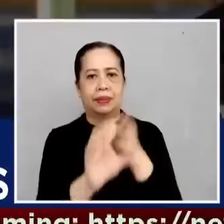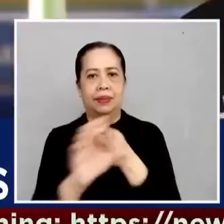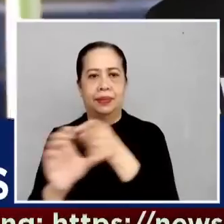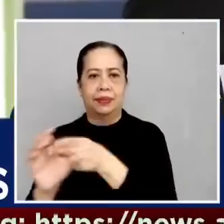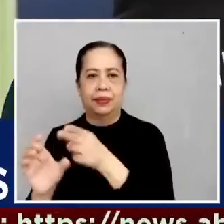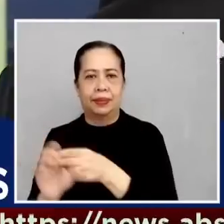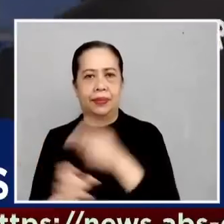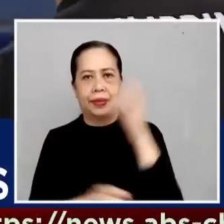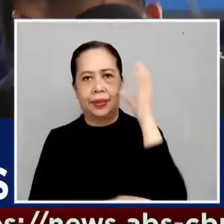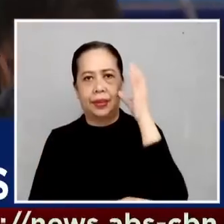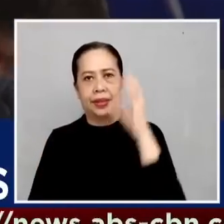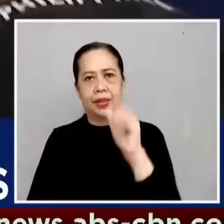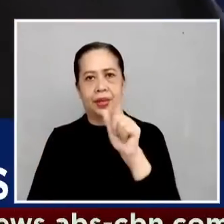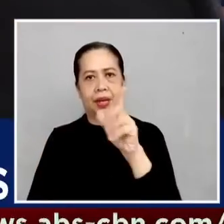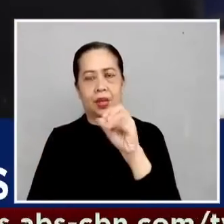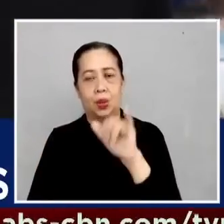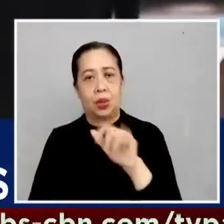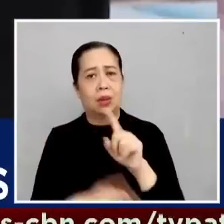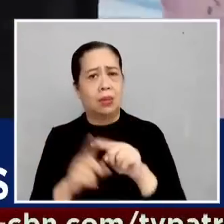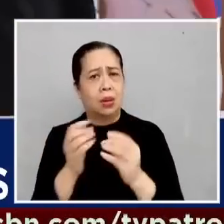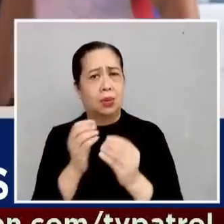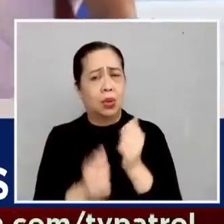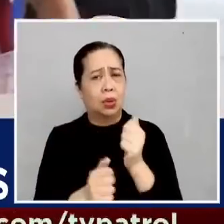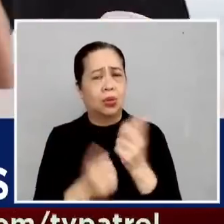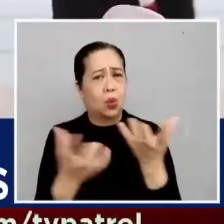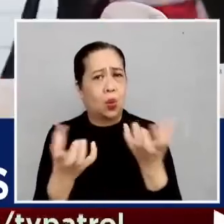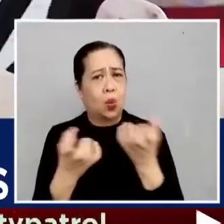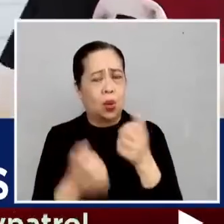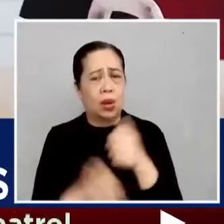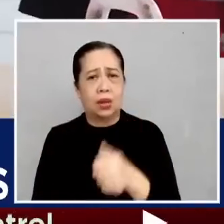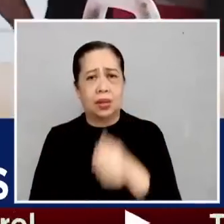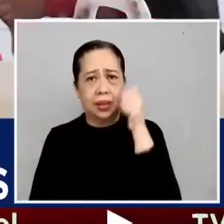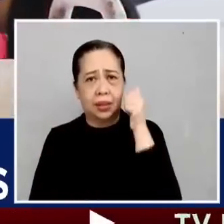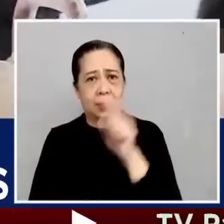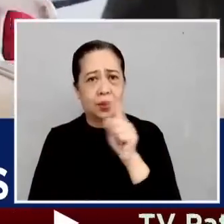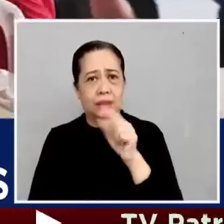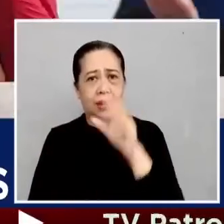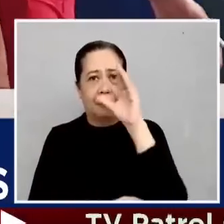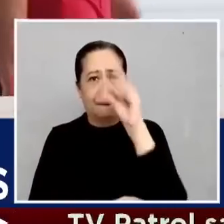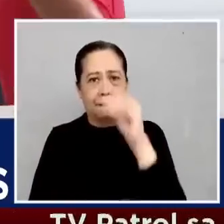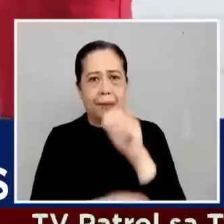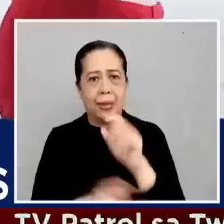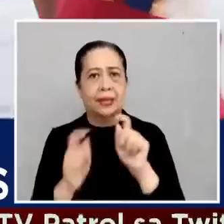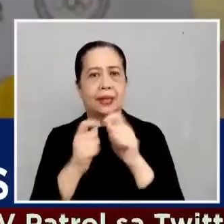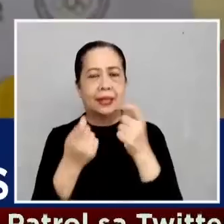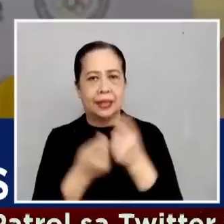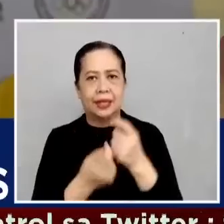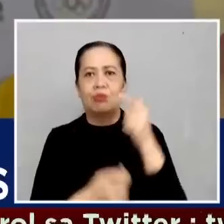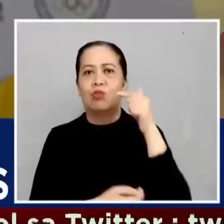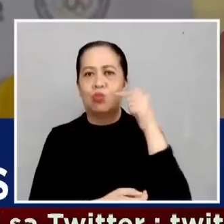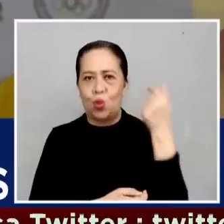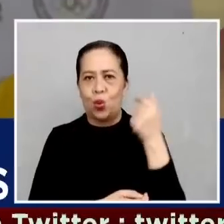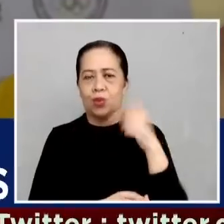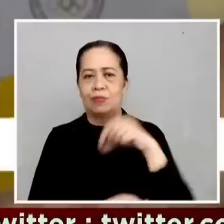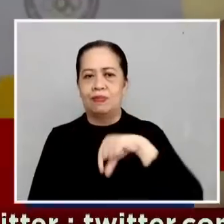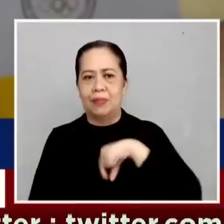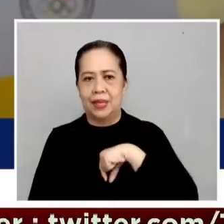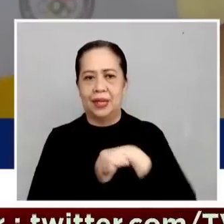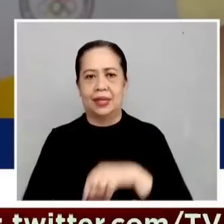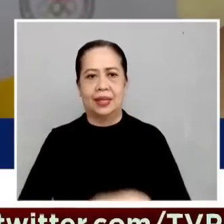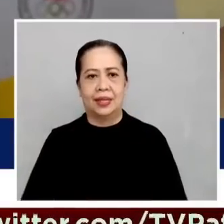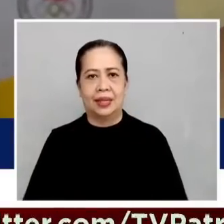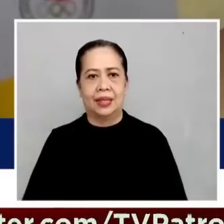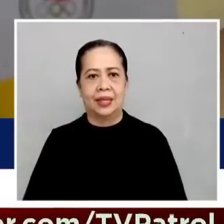Caloy. Pero ang isa sa pinakagusto niyang mapanalunan ay ang men's team gold medal. Kahit